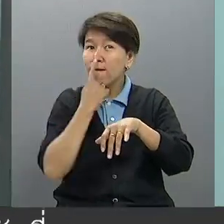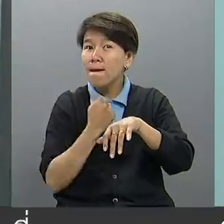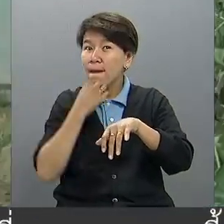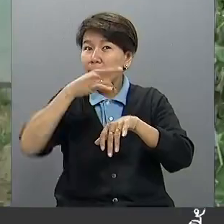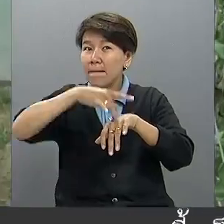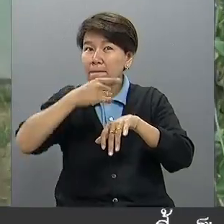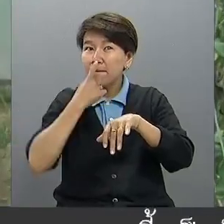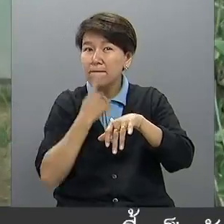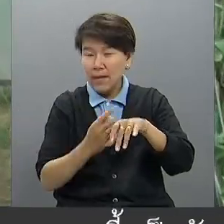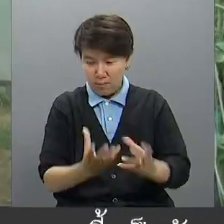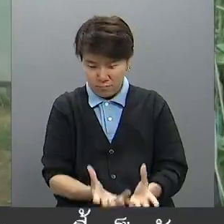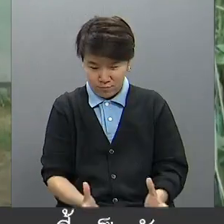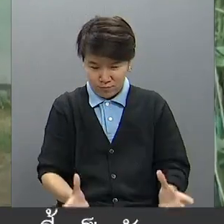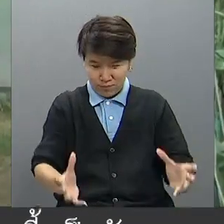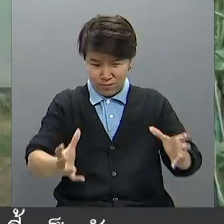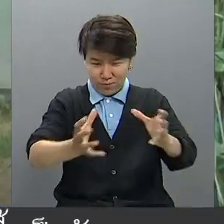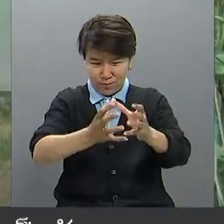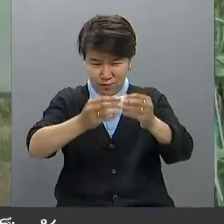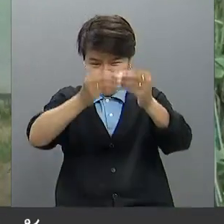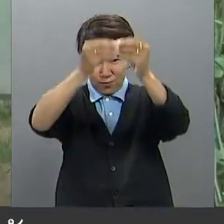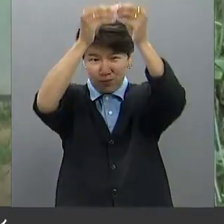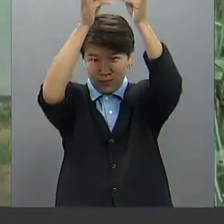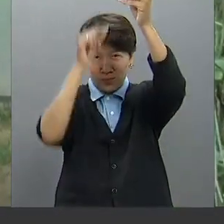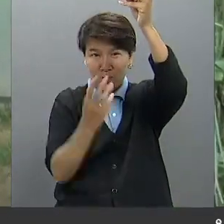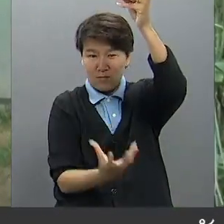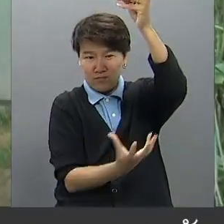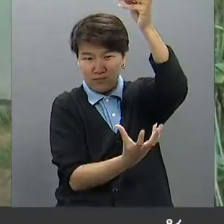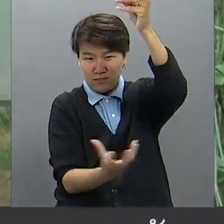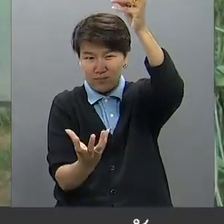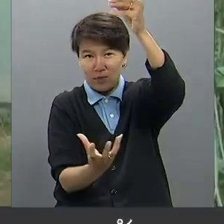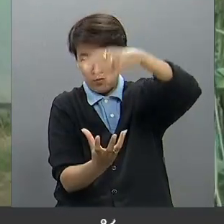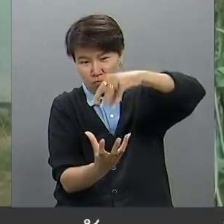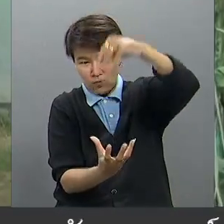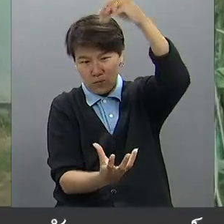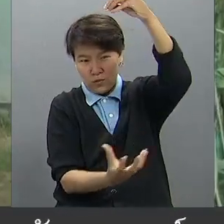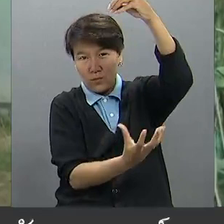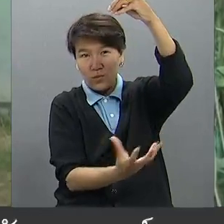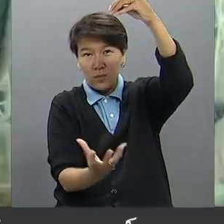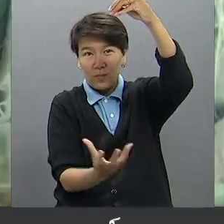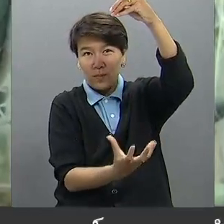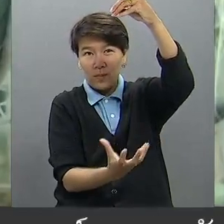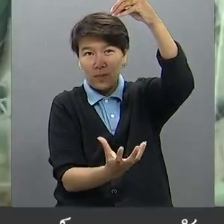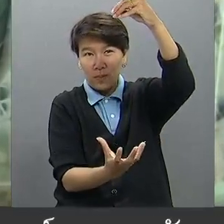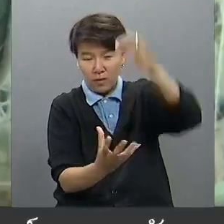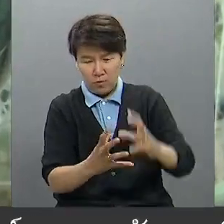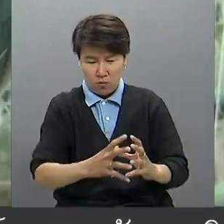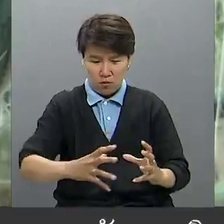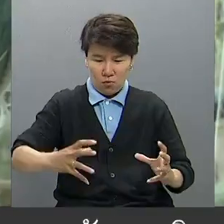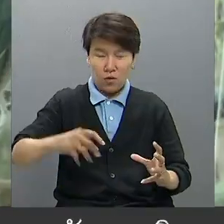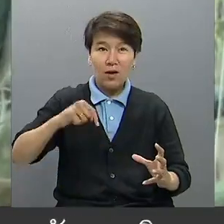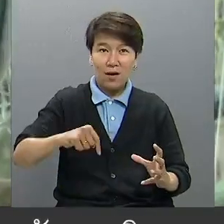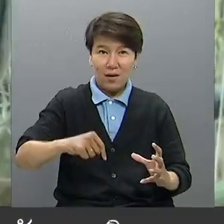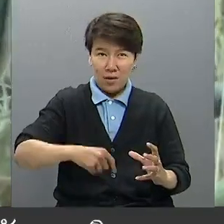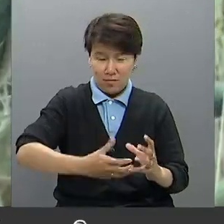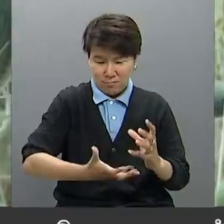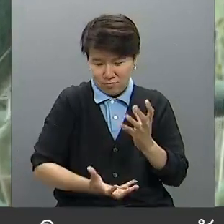แล้วก็แบบต้องตบก้นด้วยหรือเปล่านะครับและนี่คือการเพาะปลูกแตงโมแบบลูกนอนเปลสามสายพันธุ์ครับในที่เห็นอยู่นี้เนี่ยโอ้โ